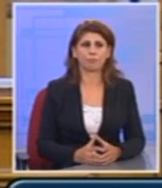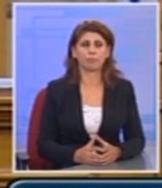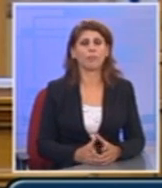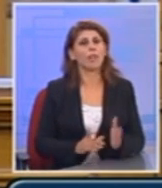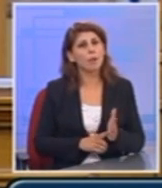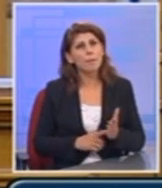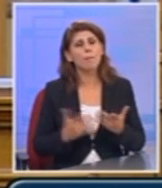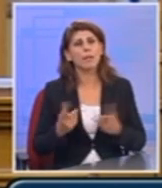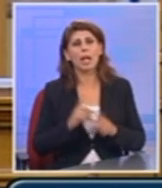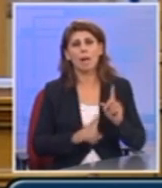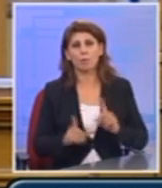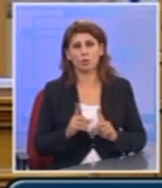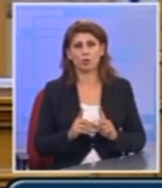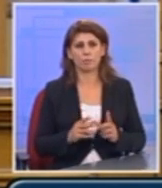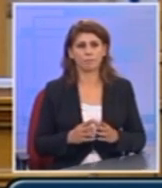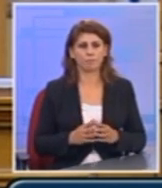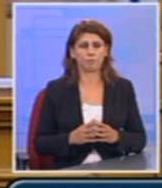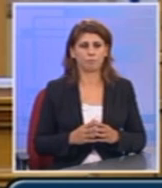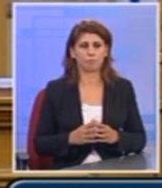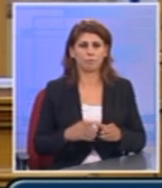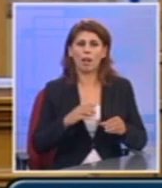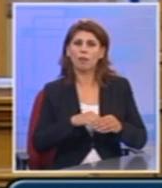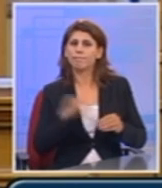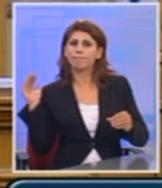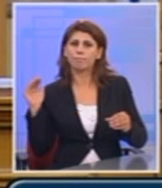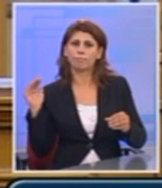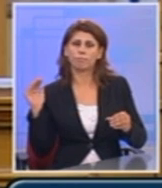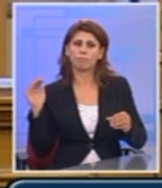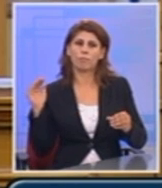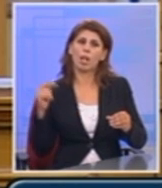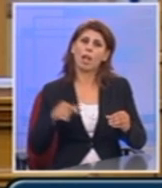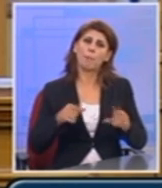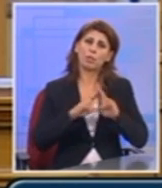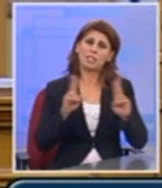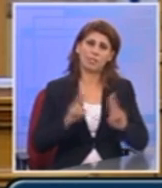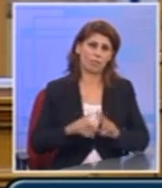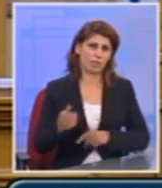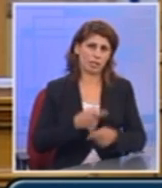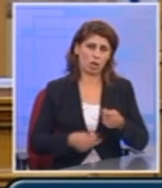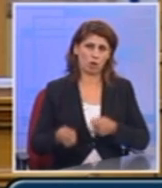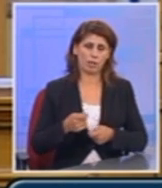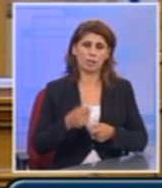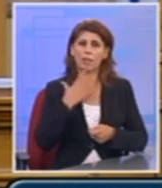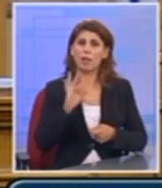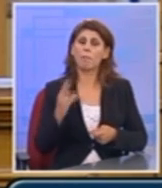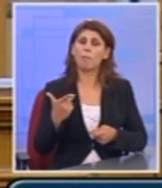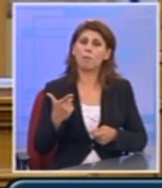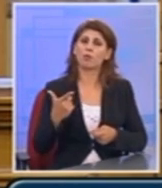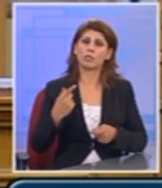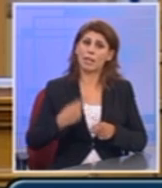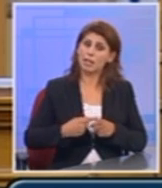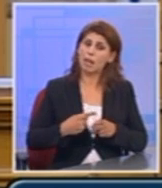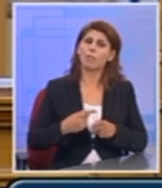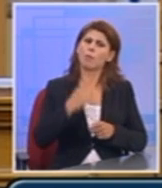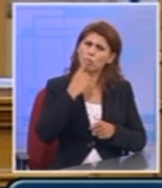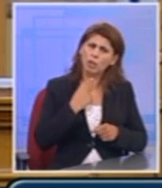κανείς να απεκτο ιηθ από τις διεθνείς αγορές δηλαδή πώς η χώρα θα είναι σε